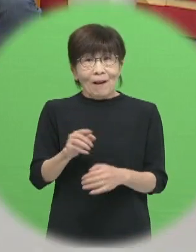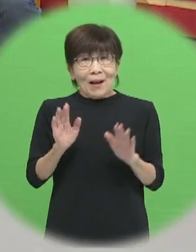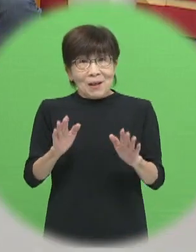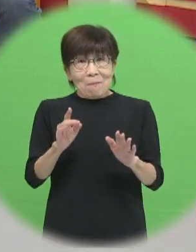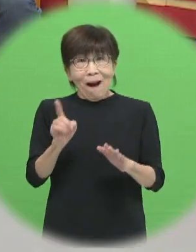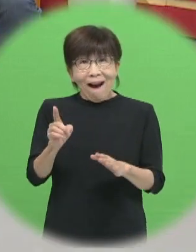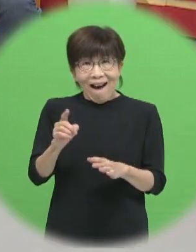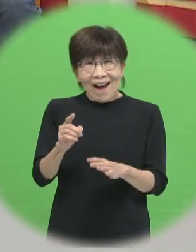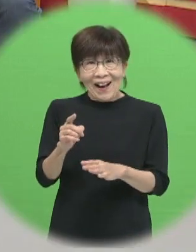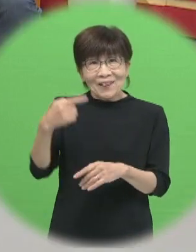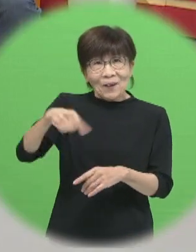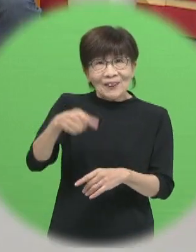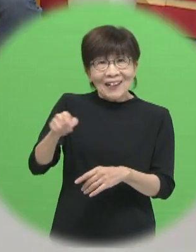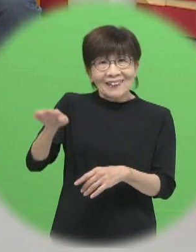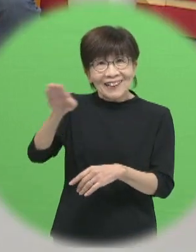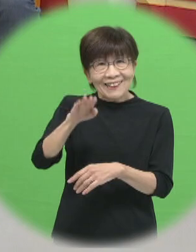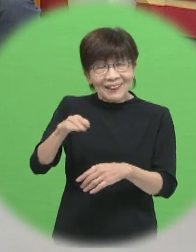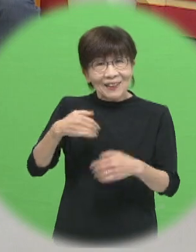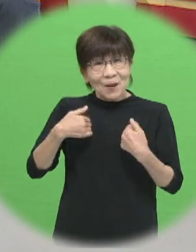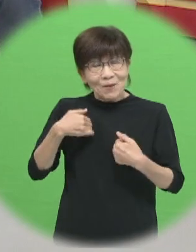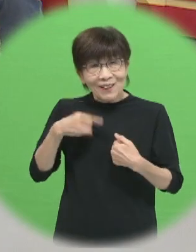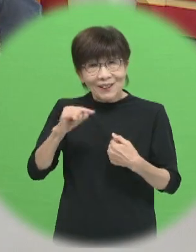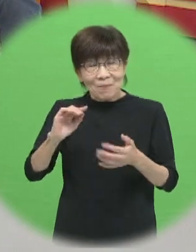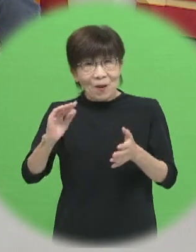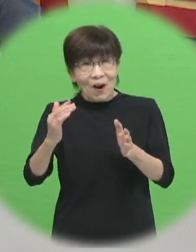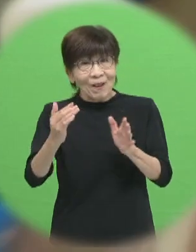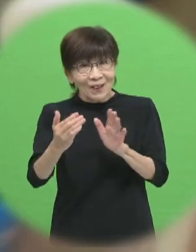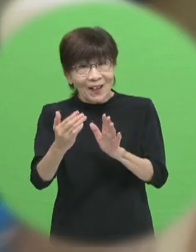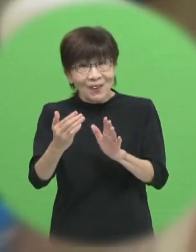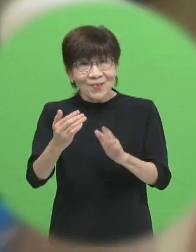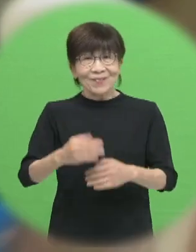しいです、すぐ実践してくださったのが、